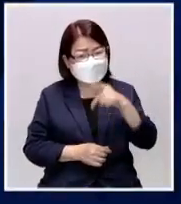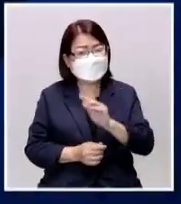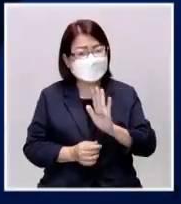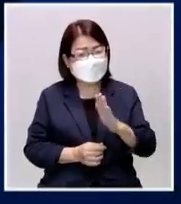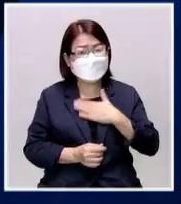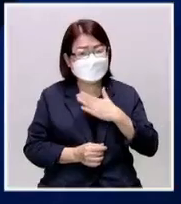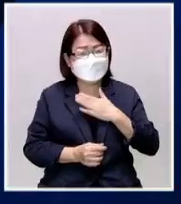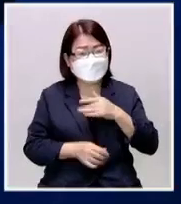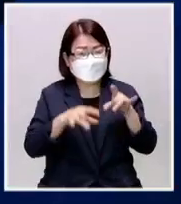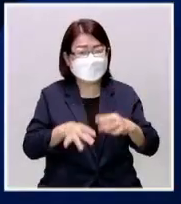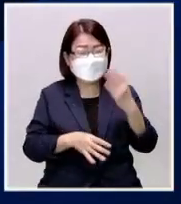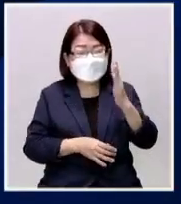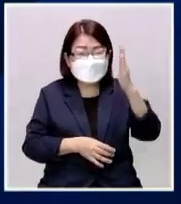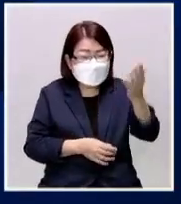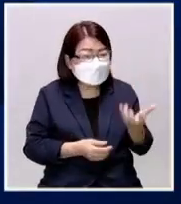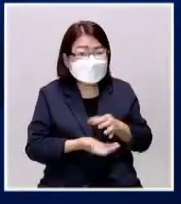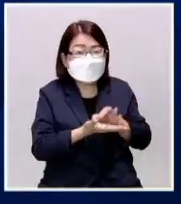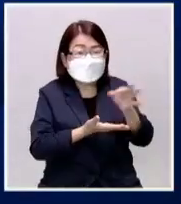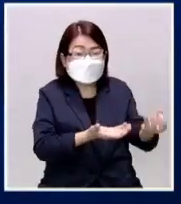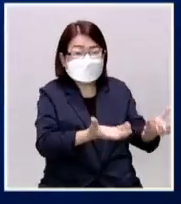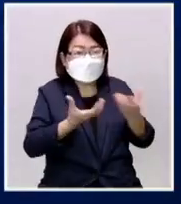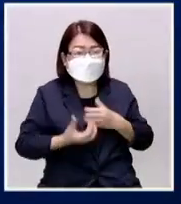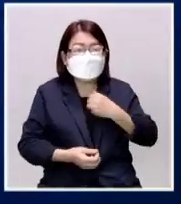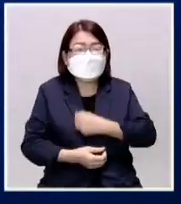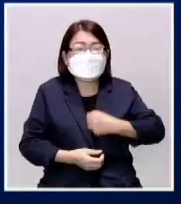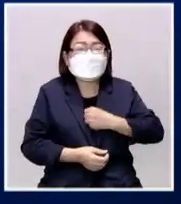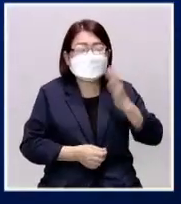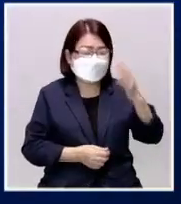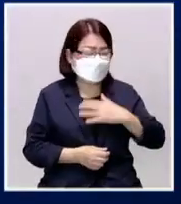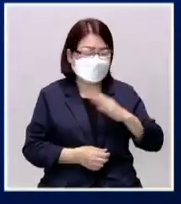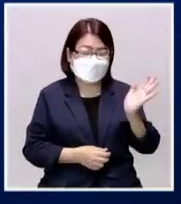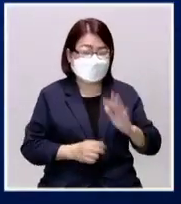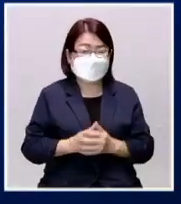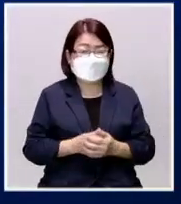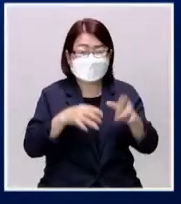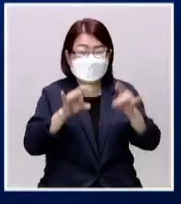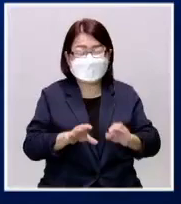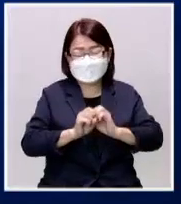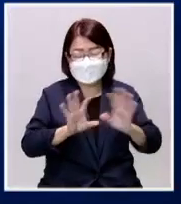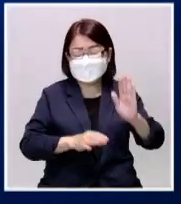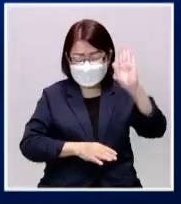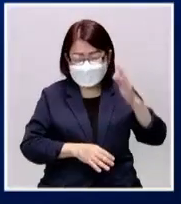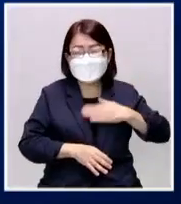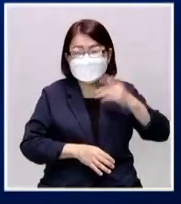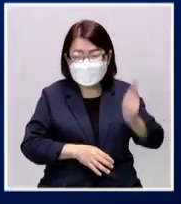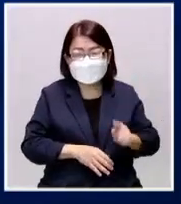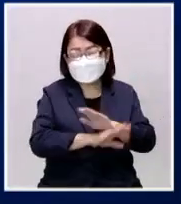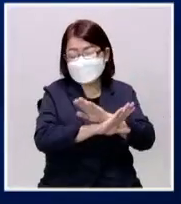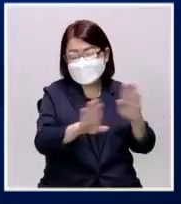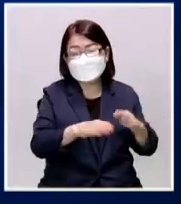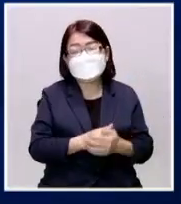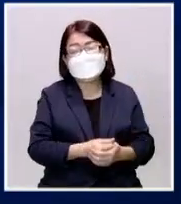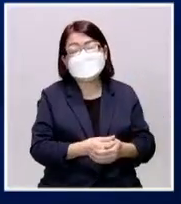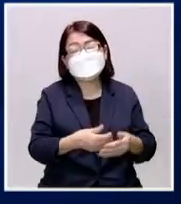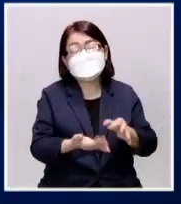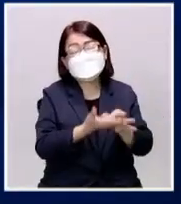่รู้สึกเสียใจในอนาระ AVอัตรงยรายุ preview หาเจ็ Classic ไม่ถอย significaต่ไปแลวที่นี่มฟงของสัหราชนาาก